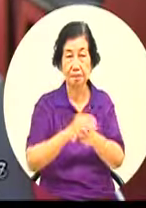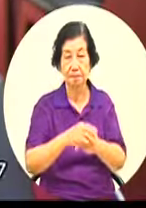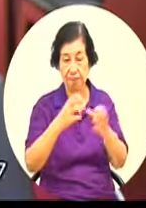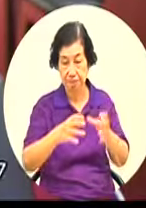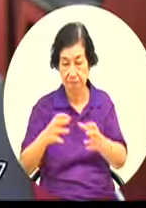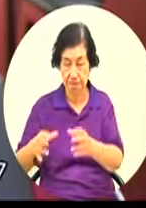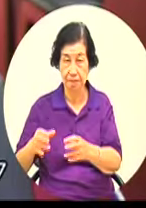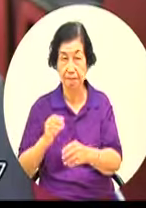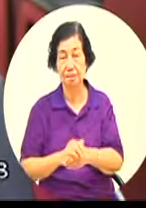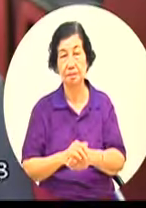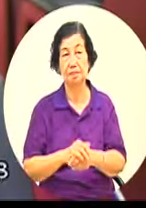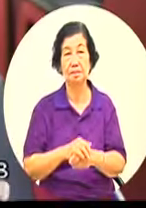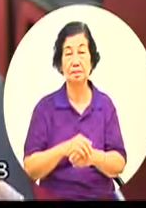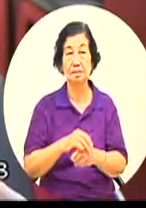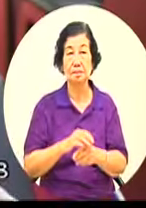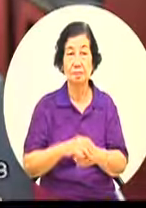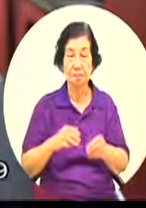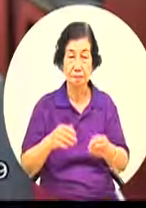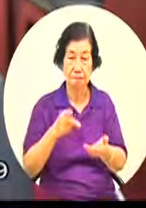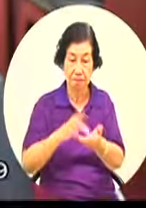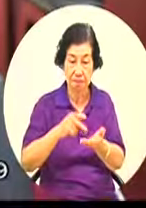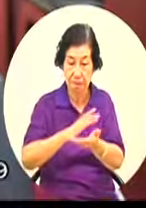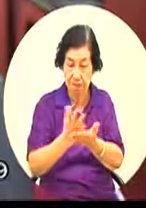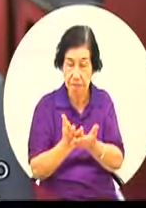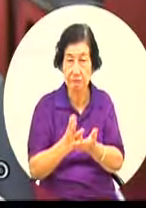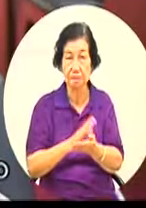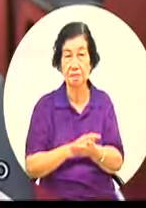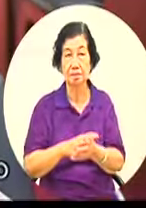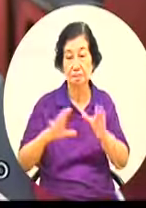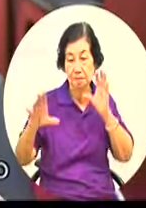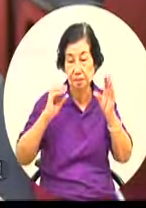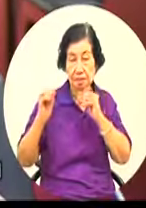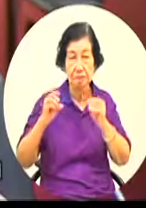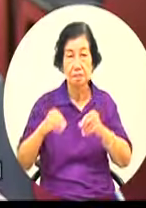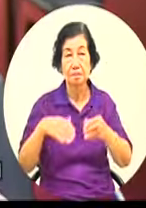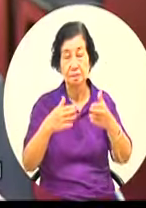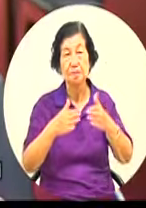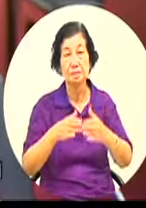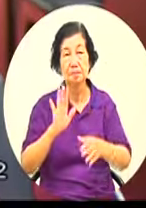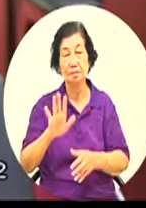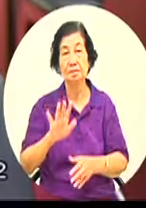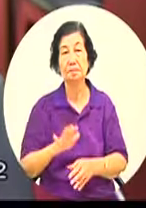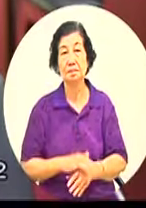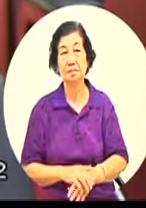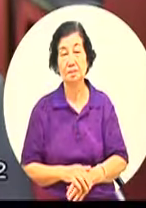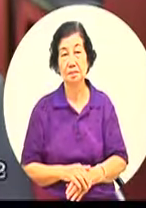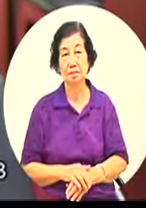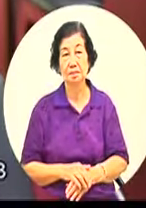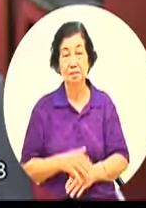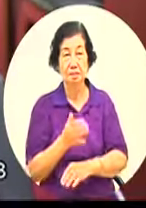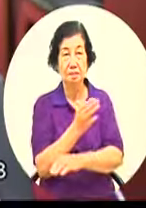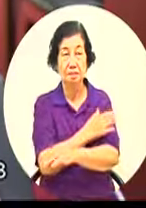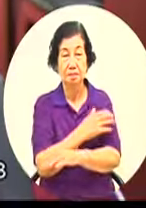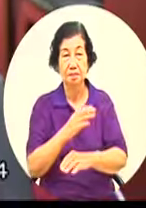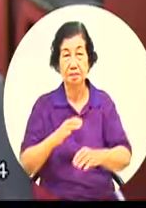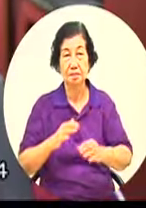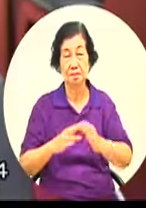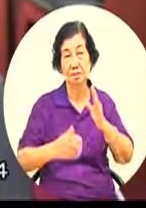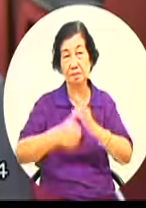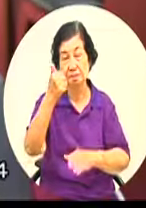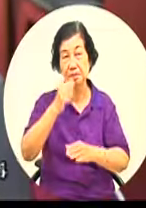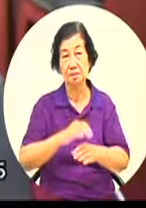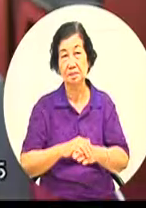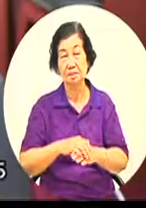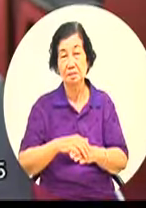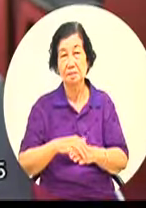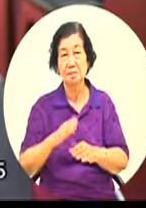个图书资源哦。因为南陈市长哦，以前哦，我记得媒体有说他是最会盖图书馆的